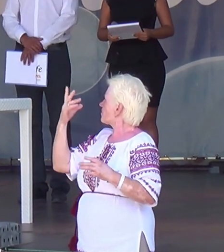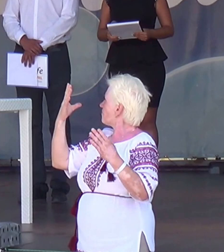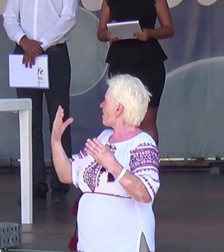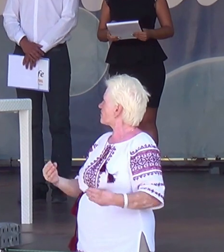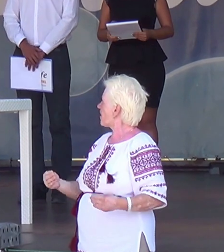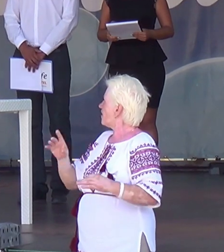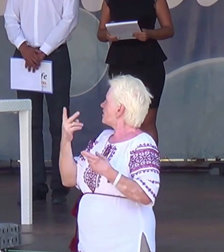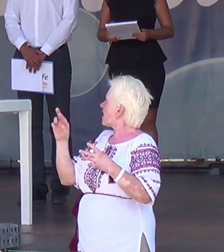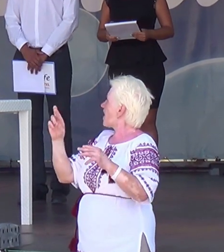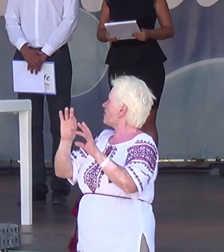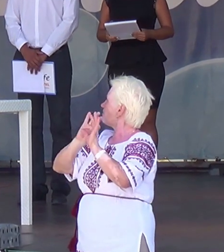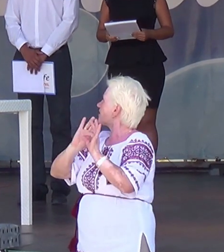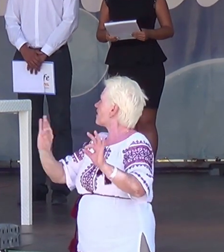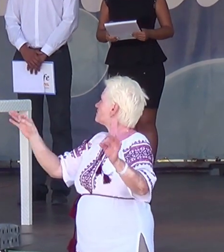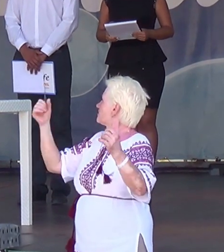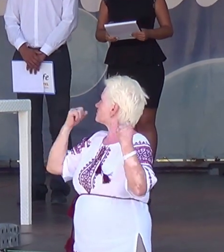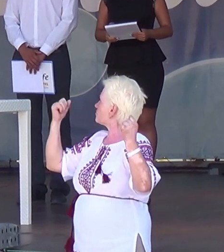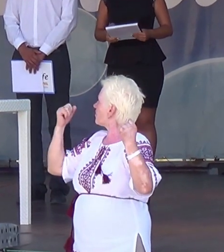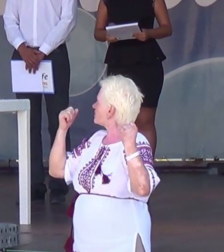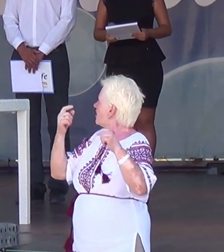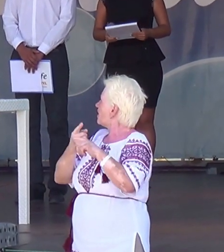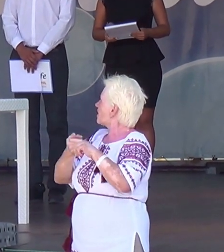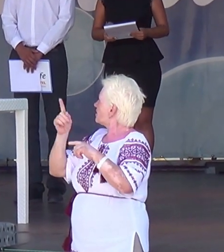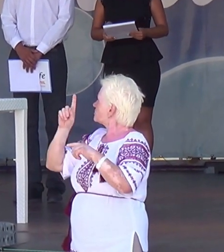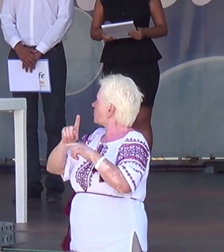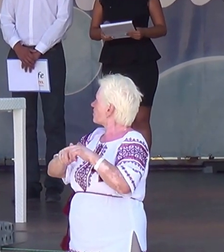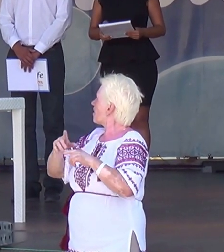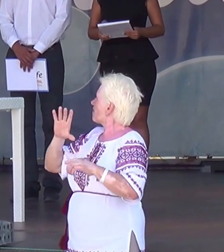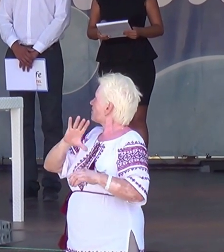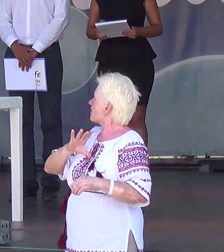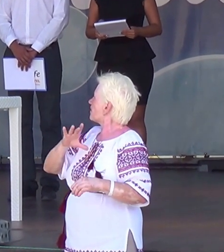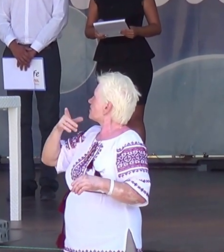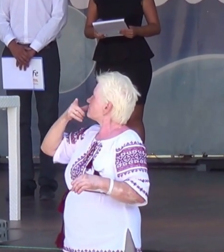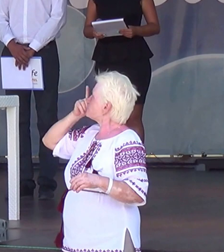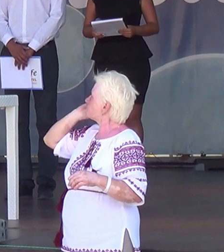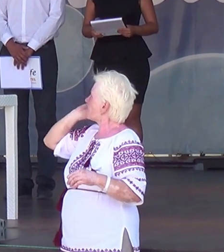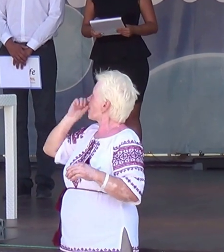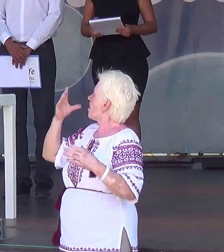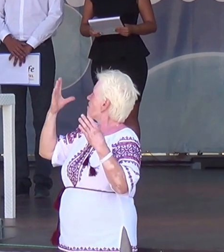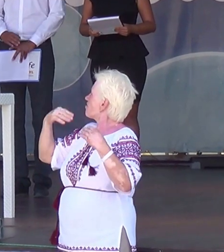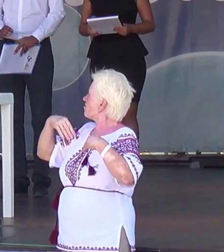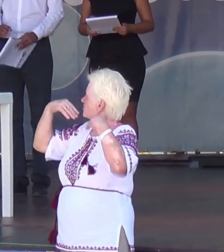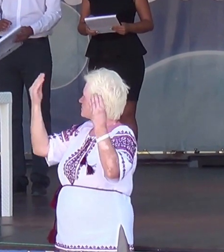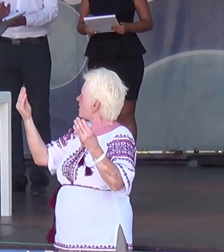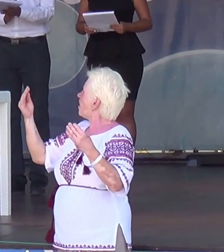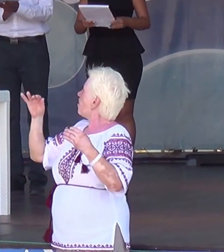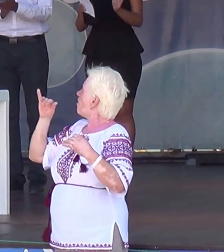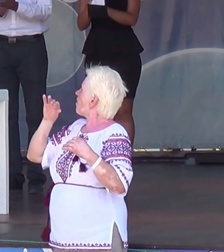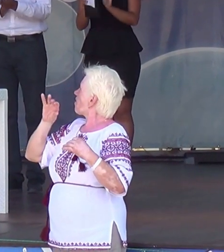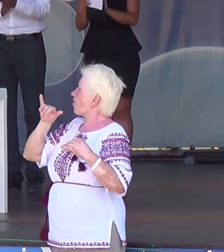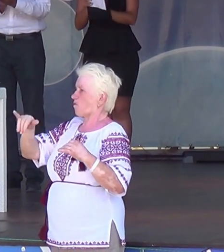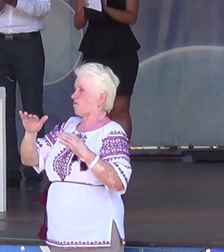для прекрасной спортсменки из Тернополя, который был вчера день рождения. Давайте поприветствуем ее.